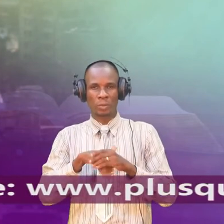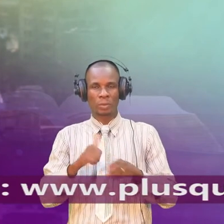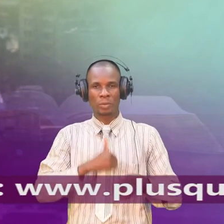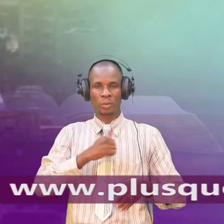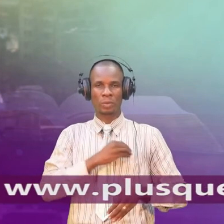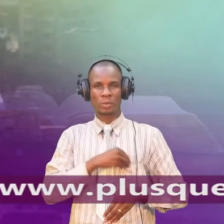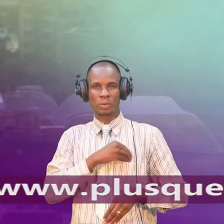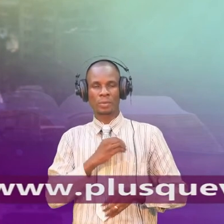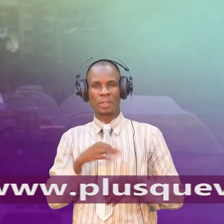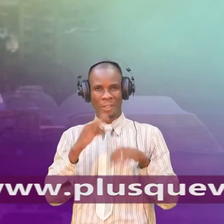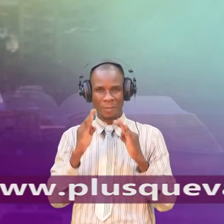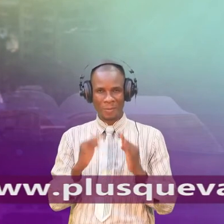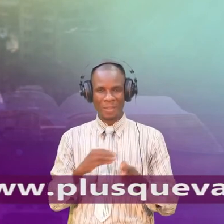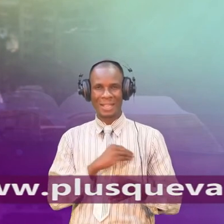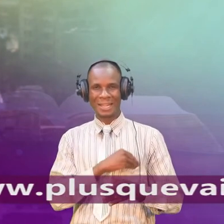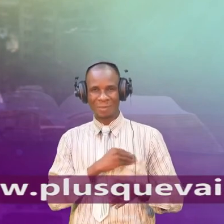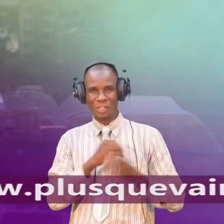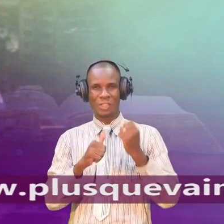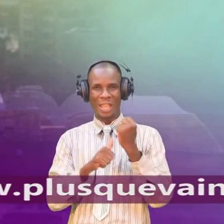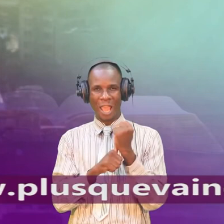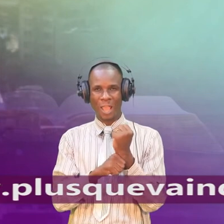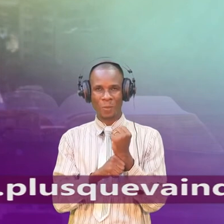inazidi hali ya kawaida ya wanadamu.